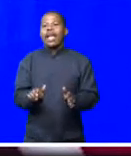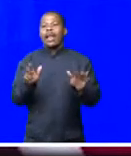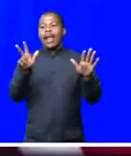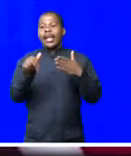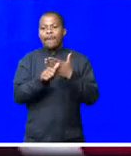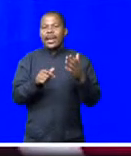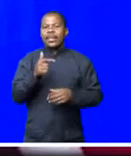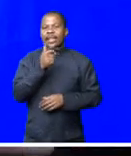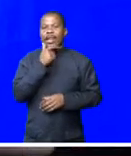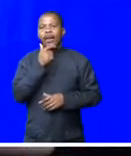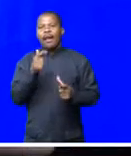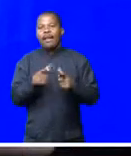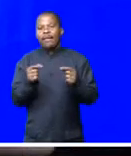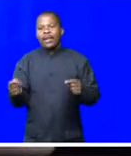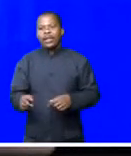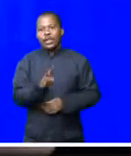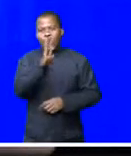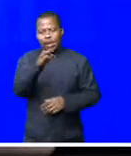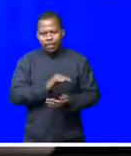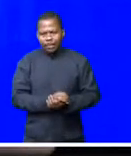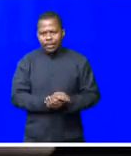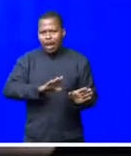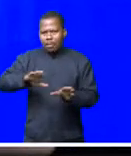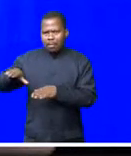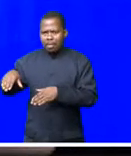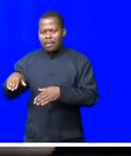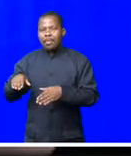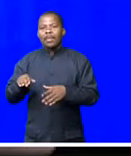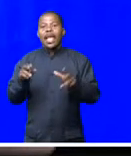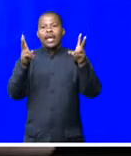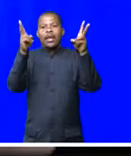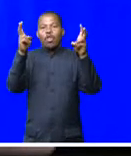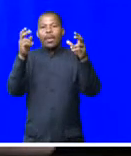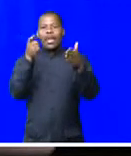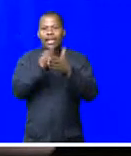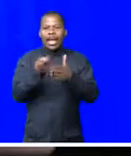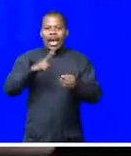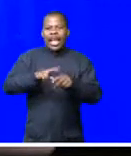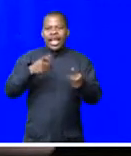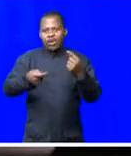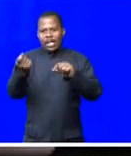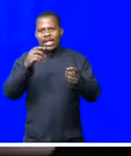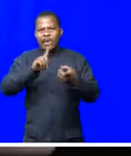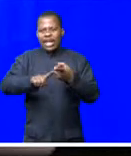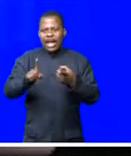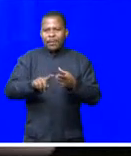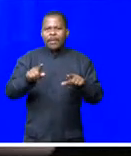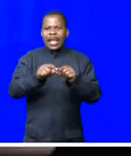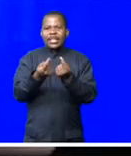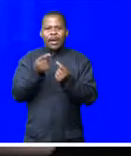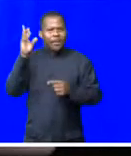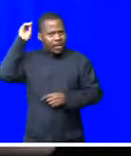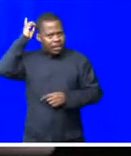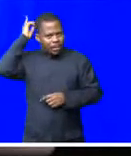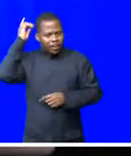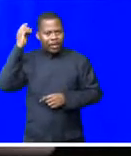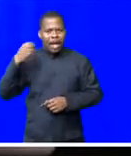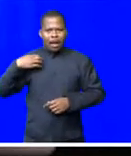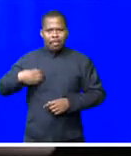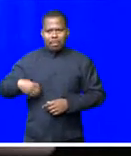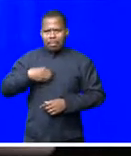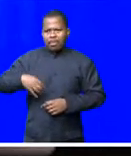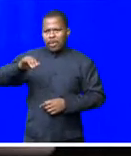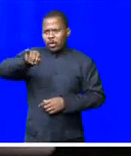yengongoni kulomnyaka losetulu. Tindzaba letsinza kutsengwa nekutsengiswa kwabadlali licembu leJuventus la 7 laseTaliyane selibuke